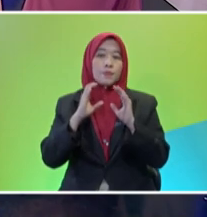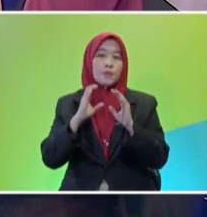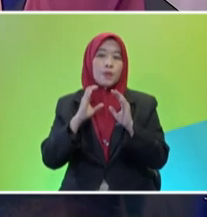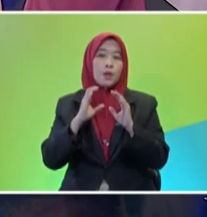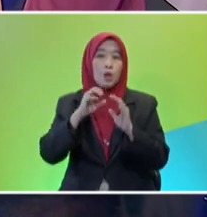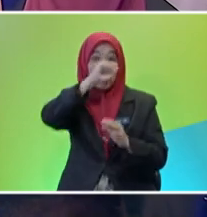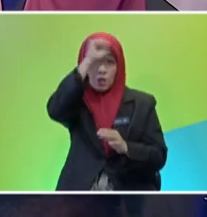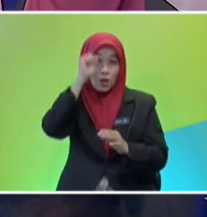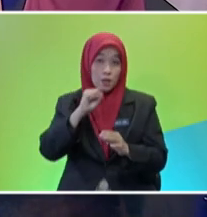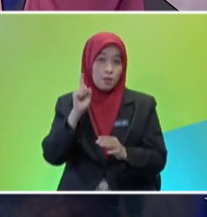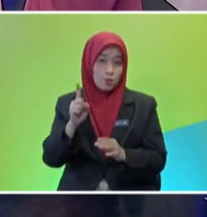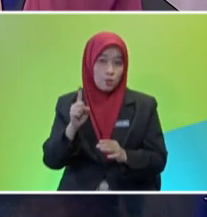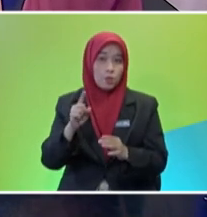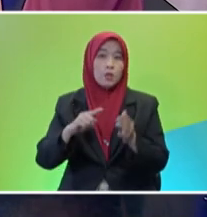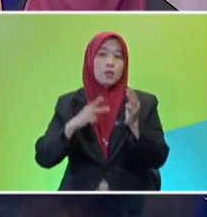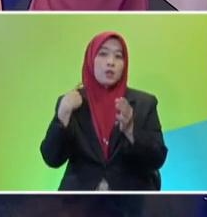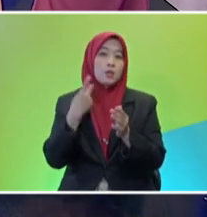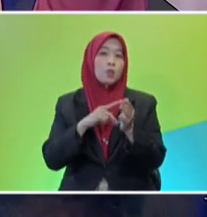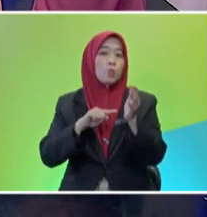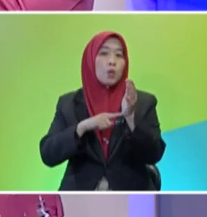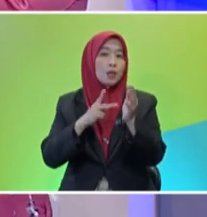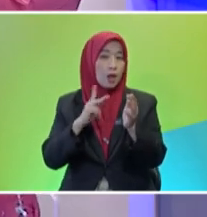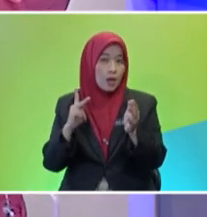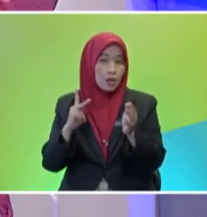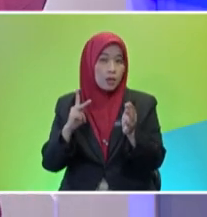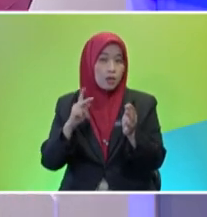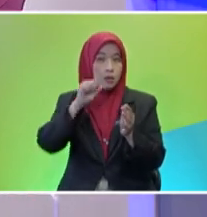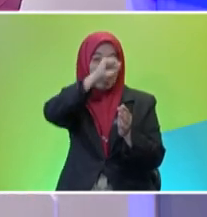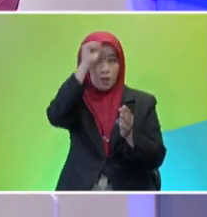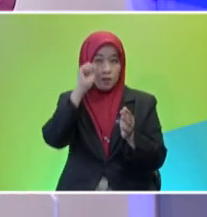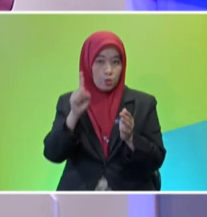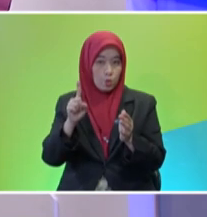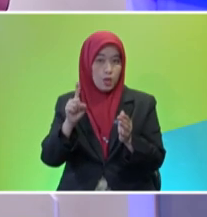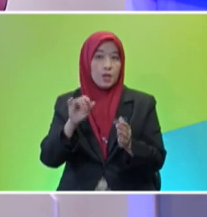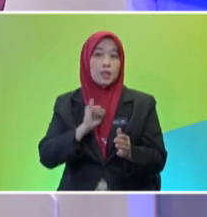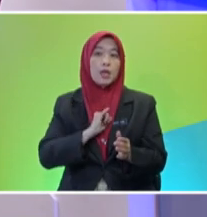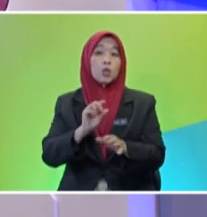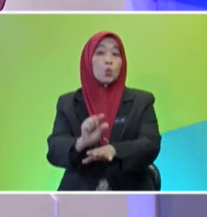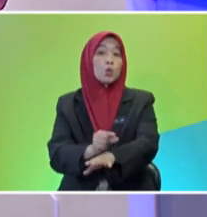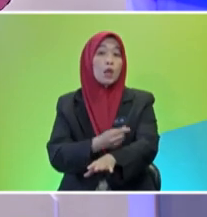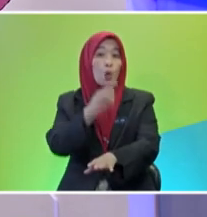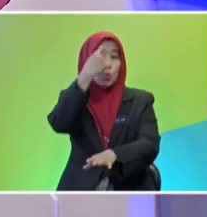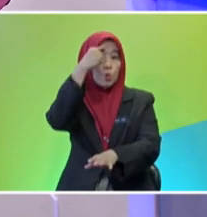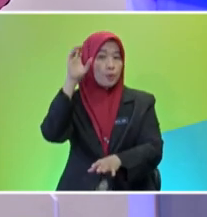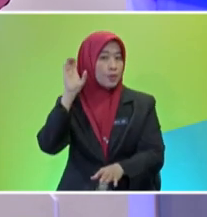soalan yang pertama? Kita mulakan. Okey, soalan yang pertama. Saya digunakan untuk